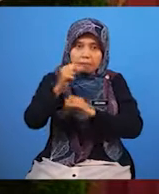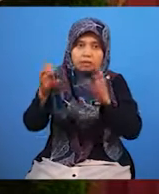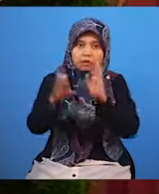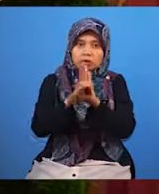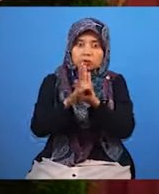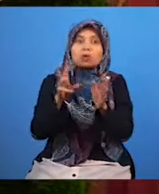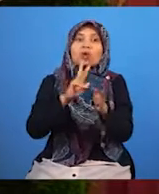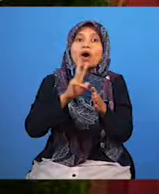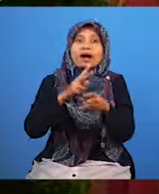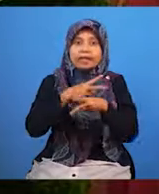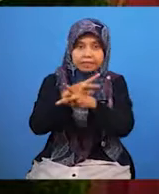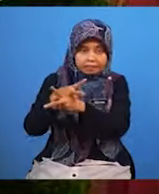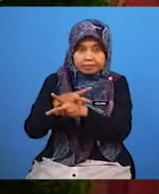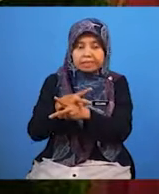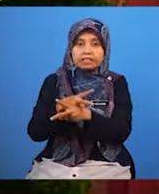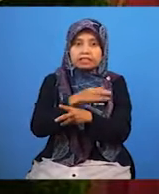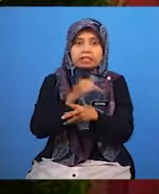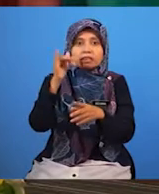sampel air ternakan yang betul dan tepat.